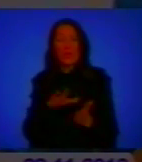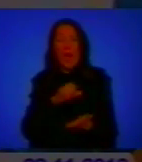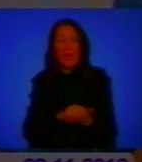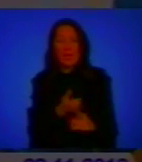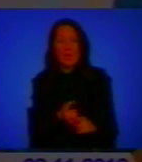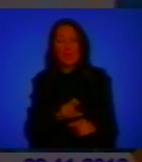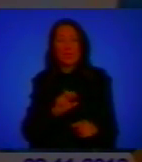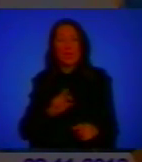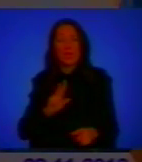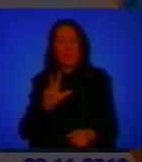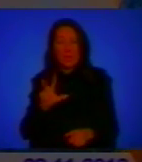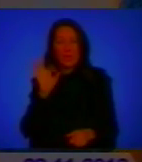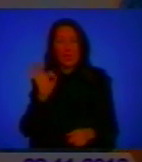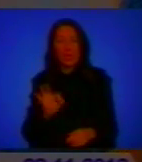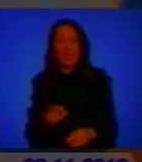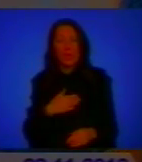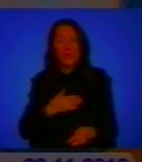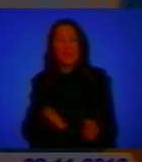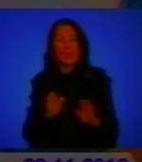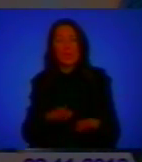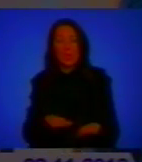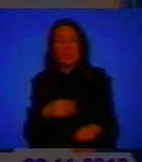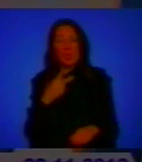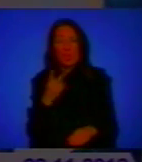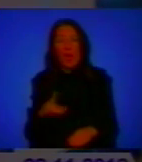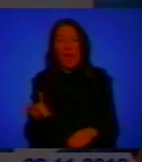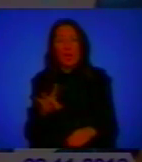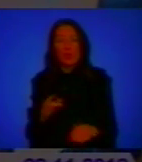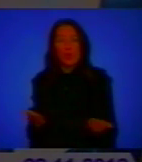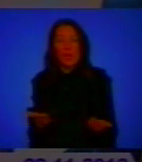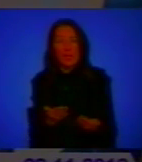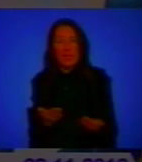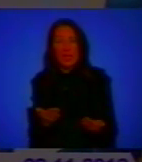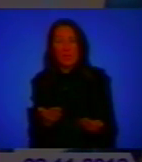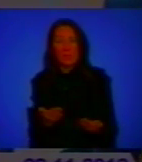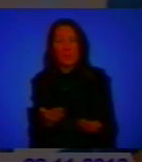як 3%. В нас залишається два райони, де